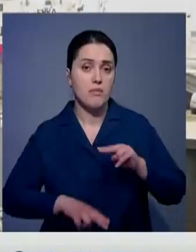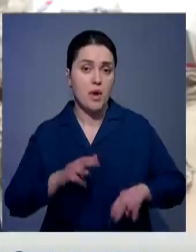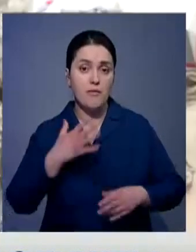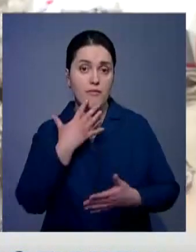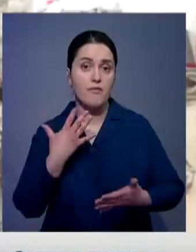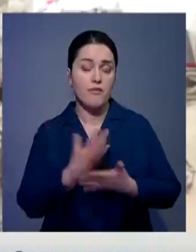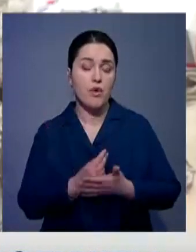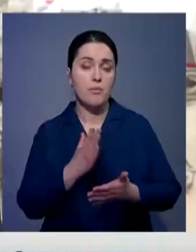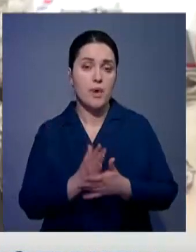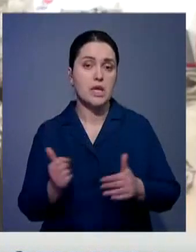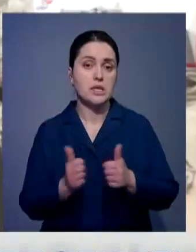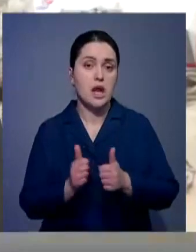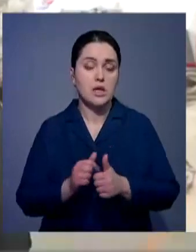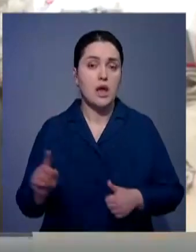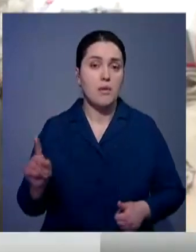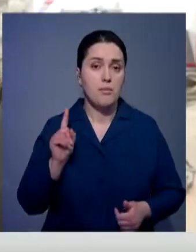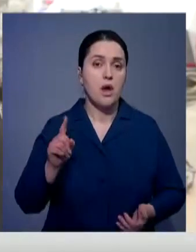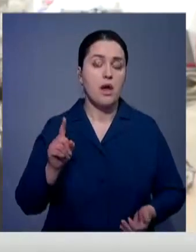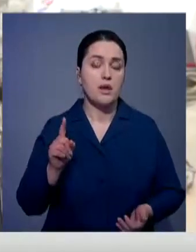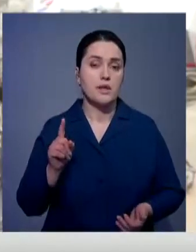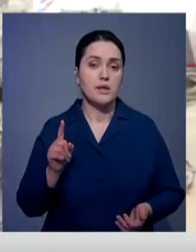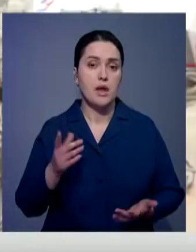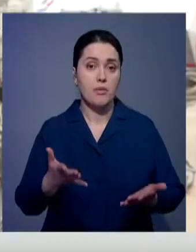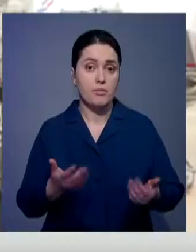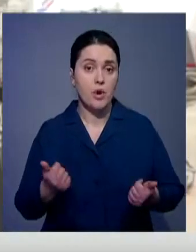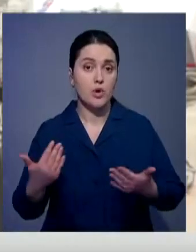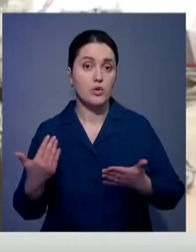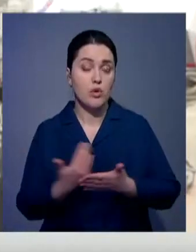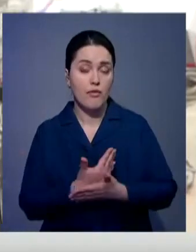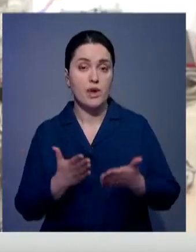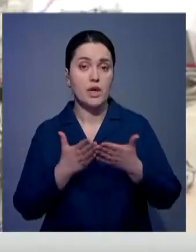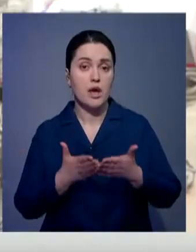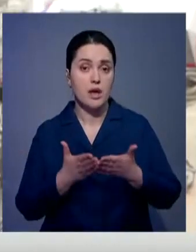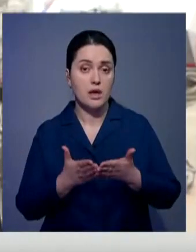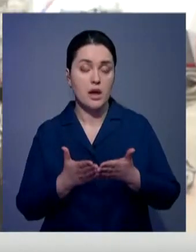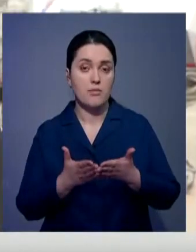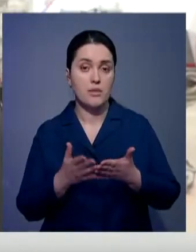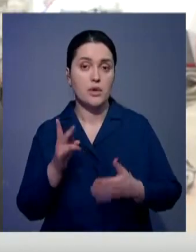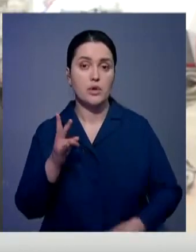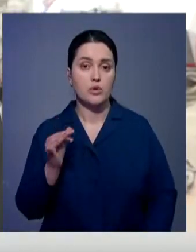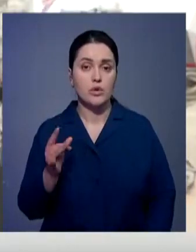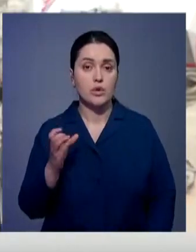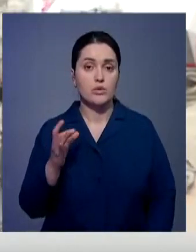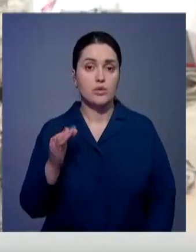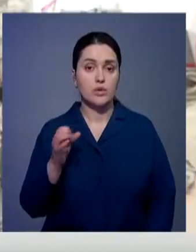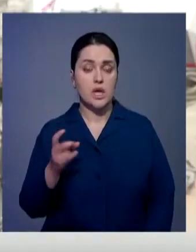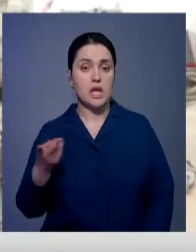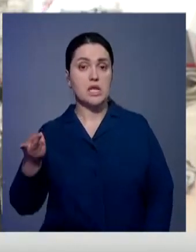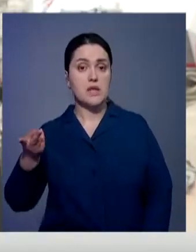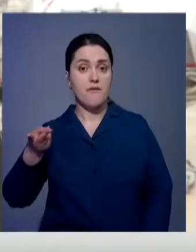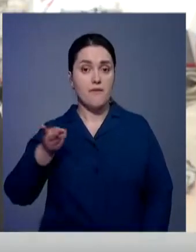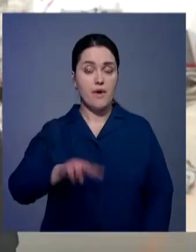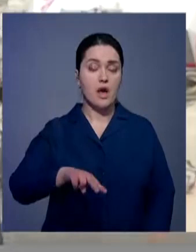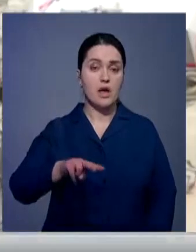собственной пограничной службы. У нас этого не было. Получен новый пограничный корабль «Нур-Султан» с двумя